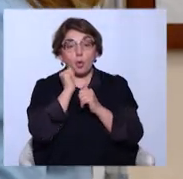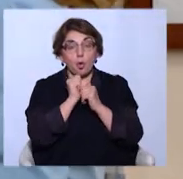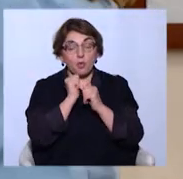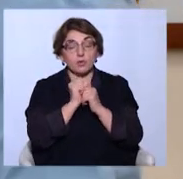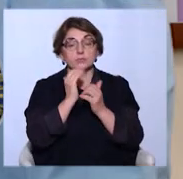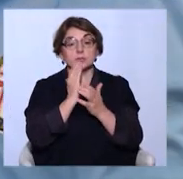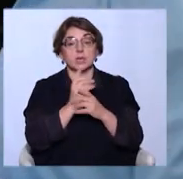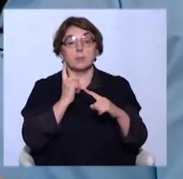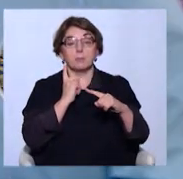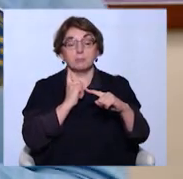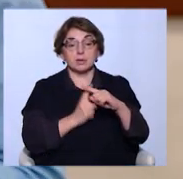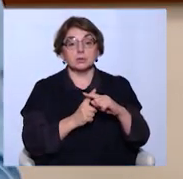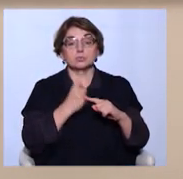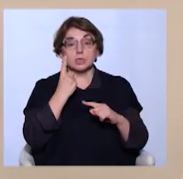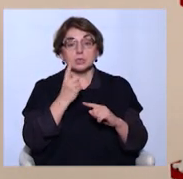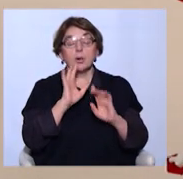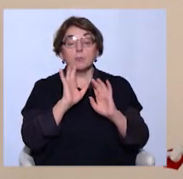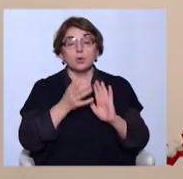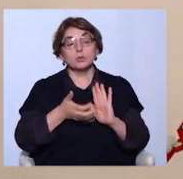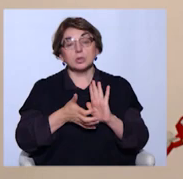+1, მხოლოდ გამონაკლისია